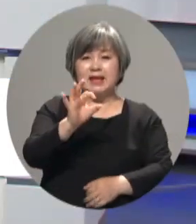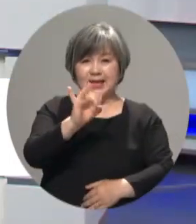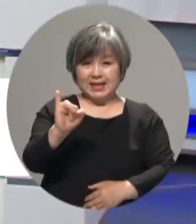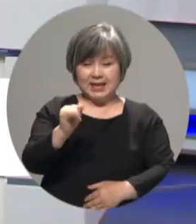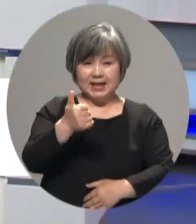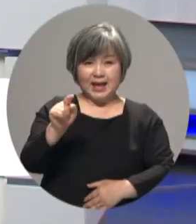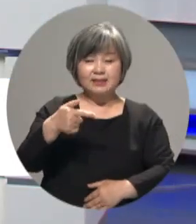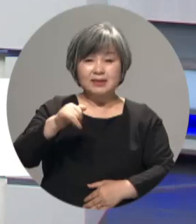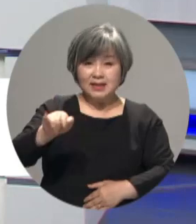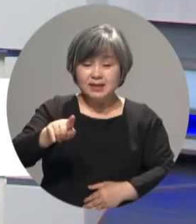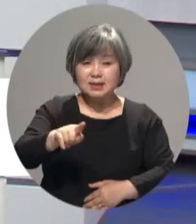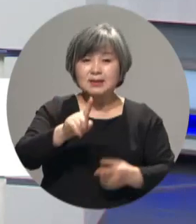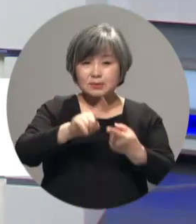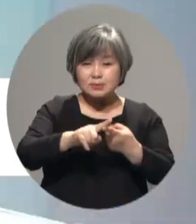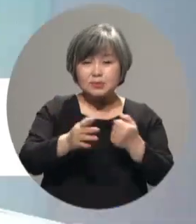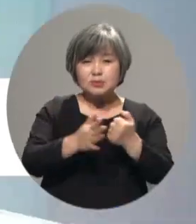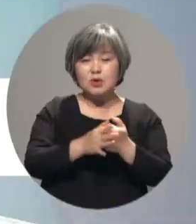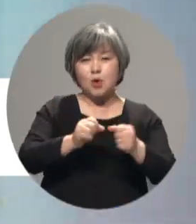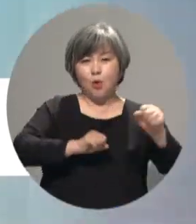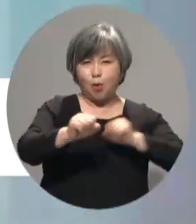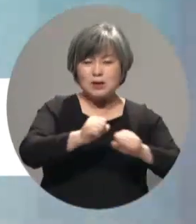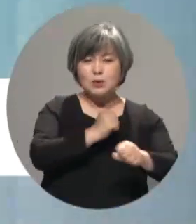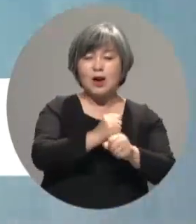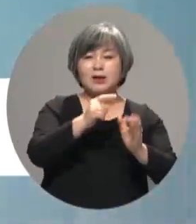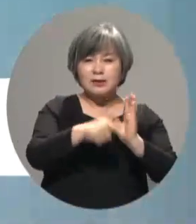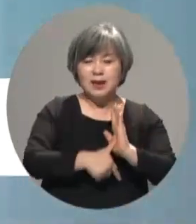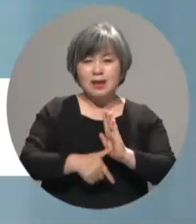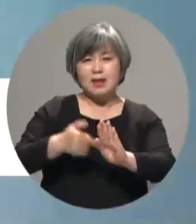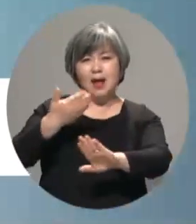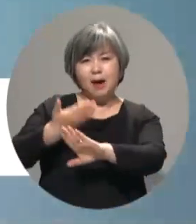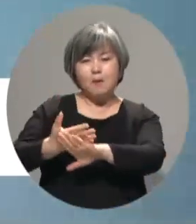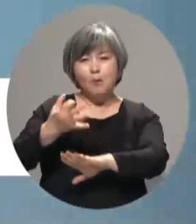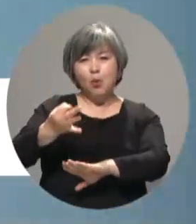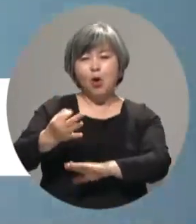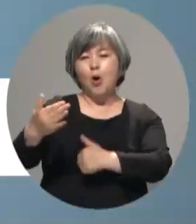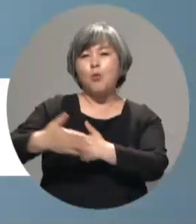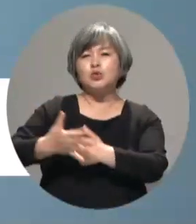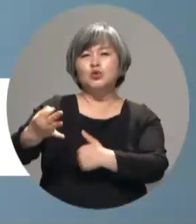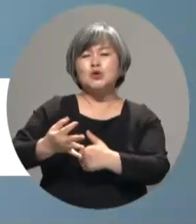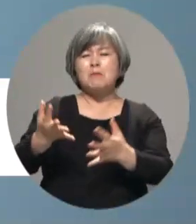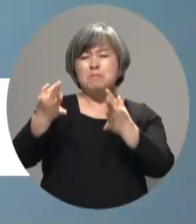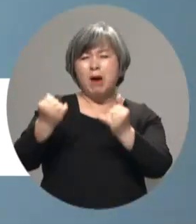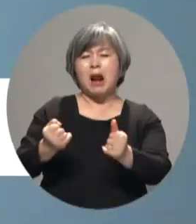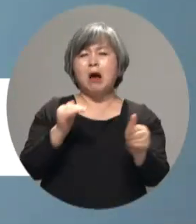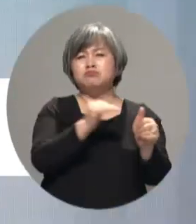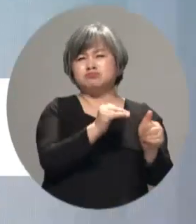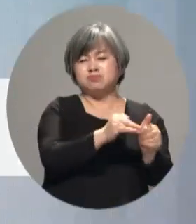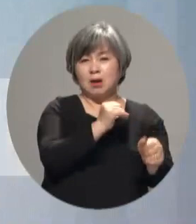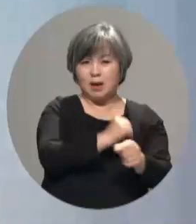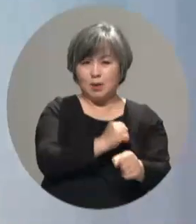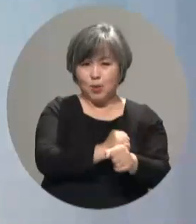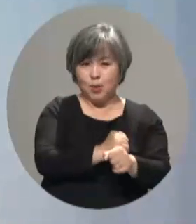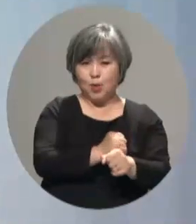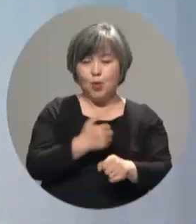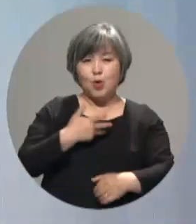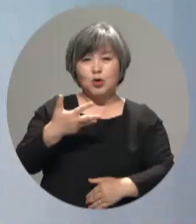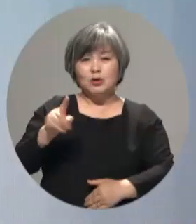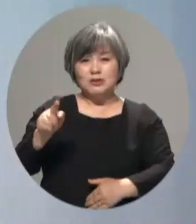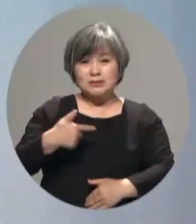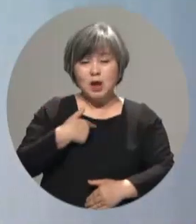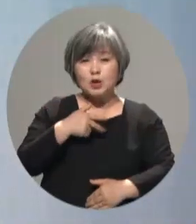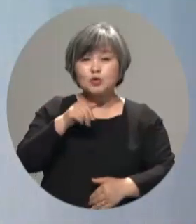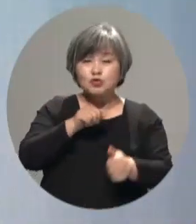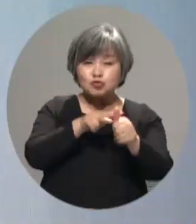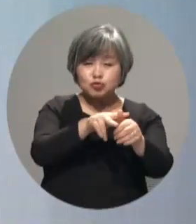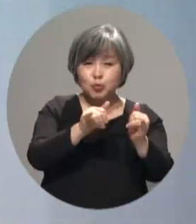후보는 천춘진 후보가 영농 활동을 하면서 남들보다 보조금을 많이 받았다고 공격했고 천 후보는 그만큼